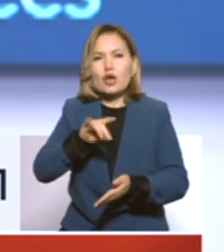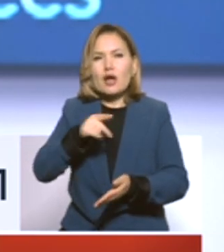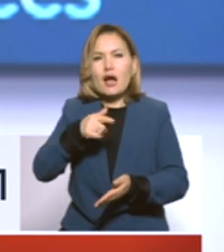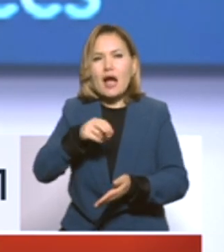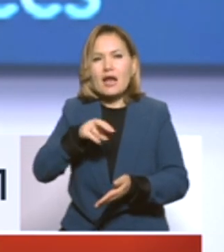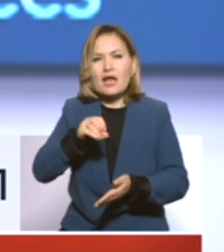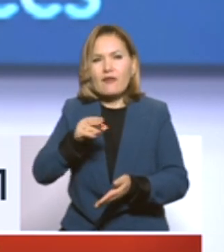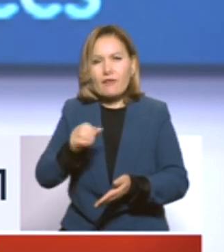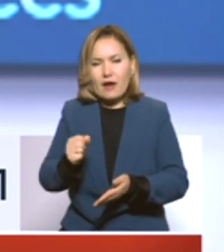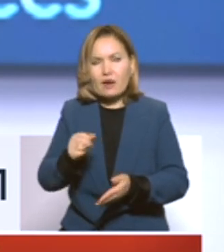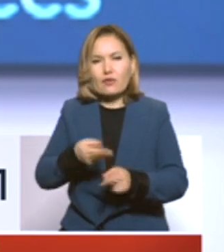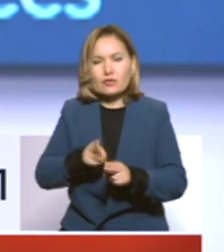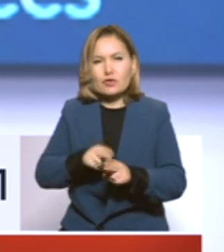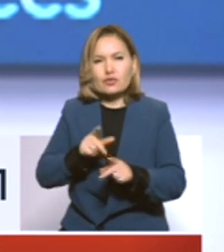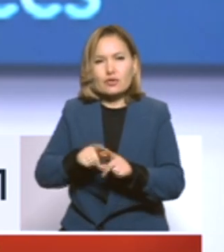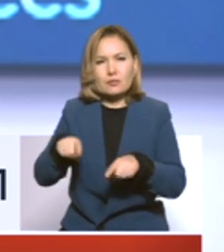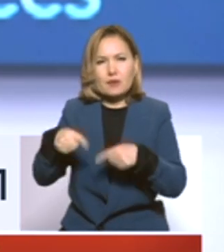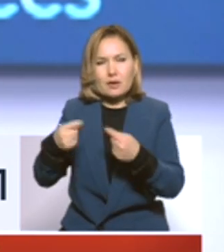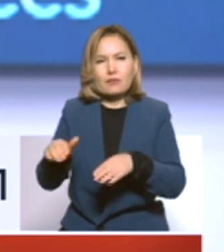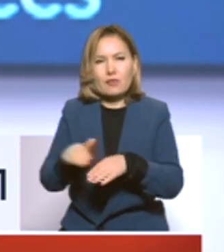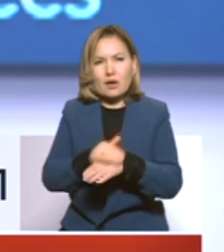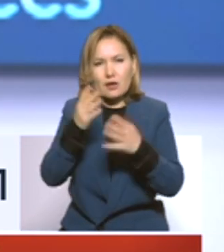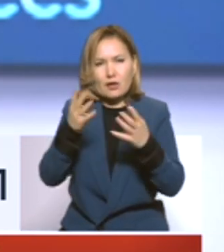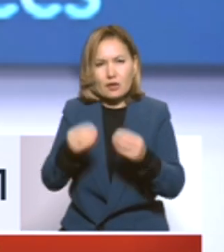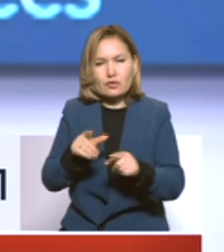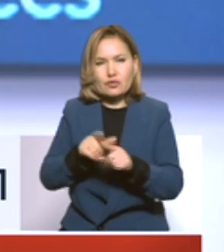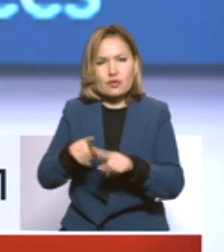Динара, қайырлы күн, сөз кезек өзіңізде.